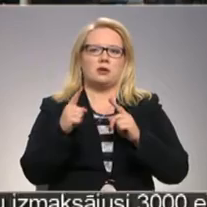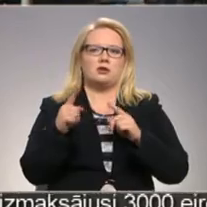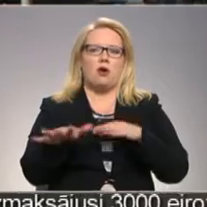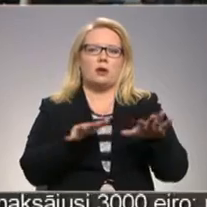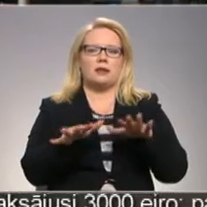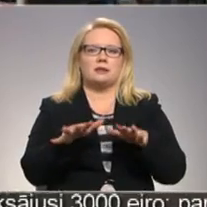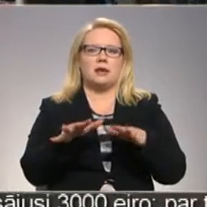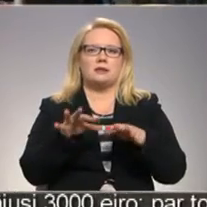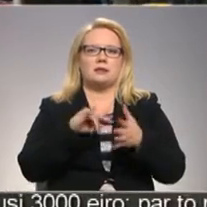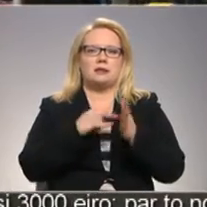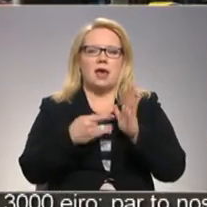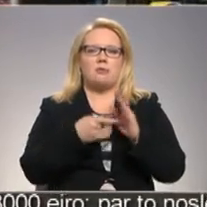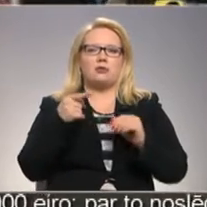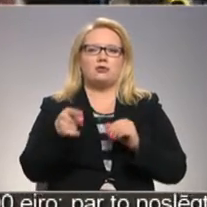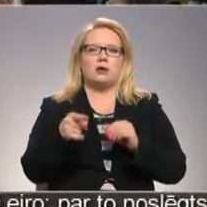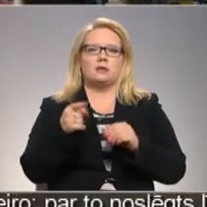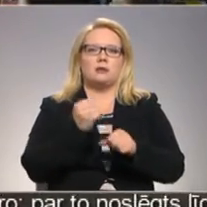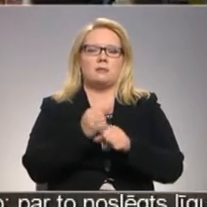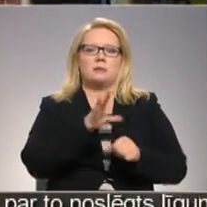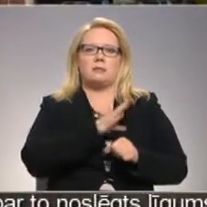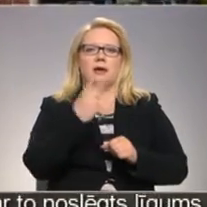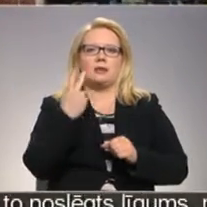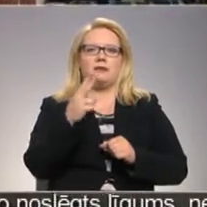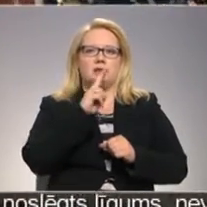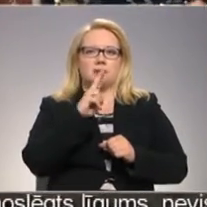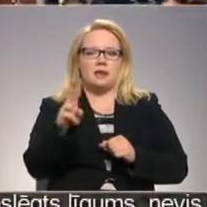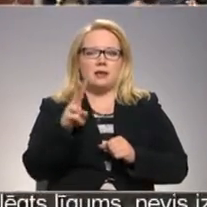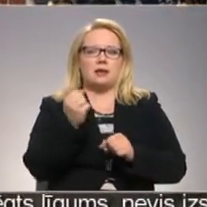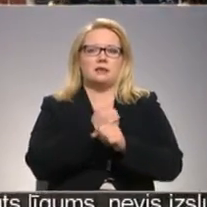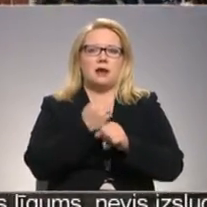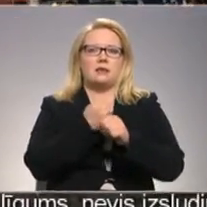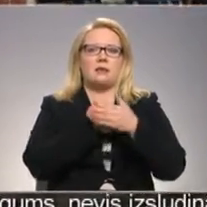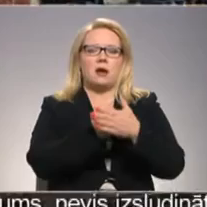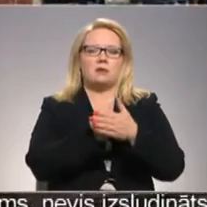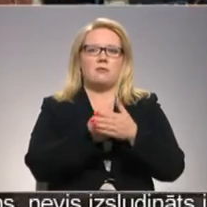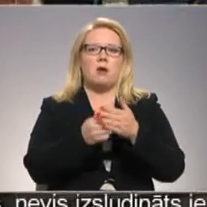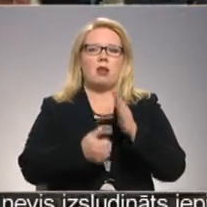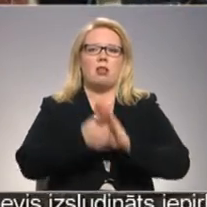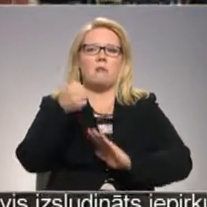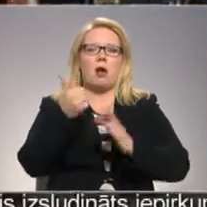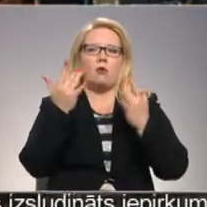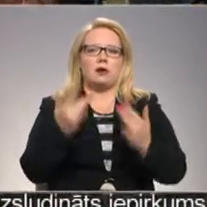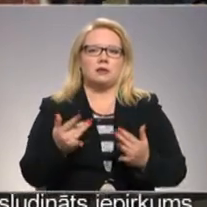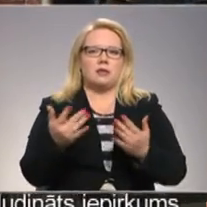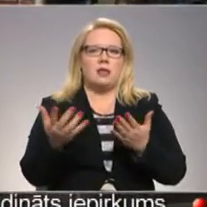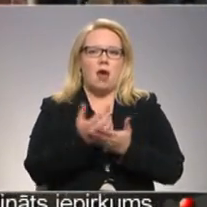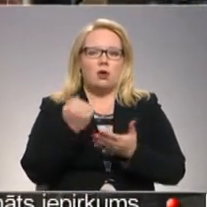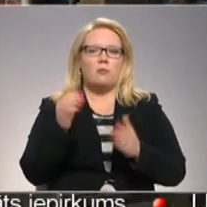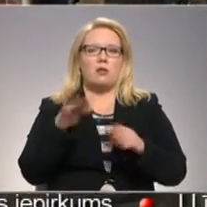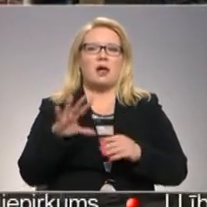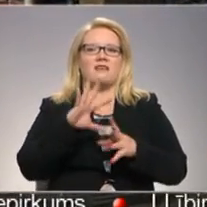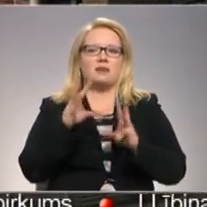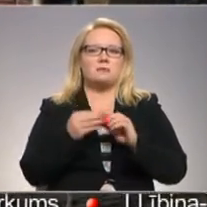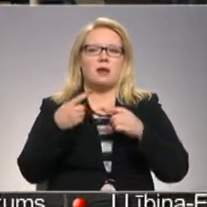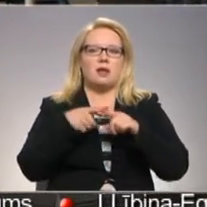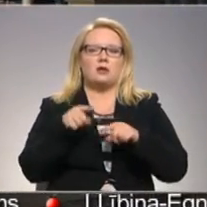šajā krustojumā, tad šis darbs bija apmēram divas nedēļas, izstrādājot maksimāli optimāli labāko risinājumu, lai vispār tehnoloģiski